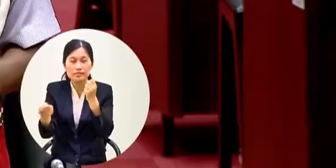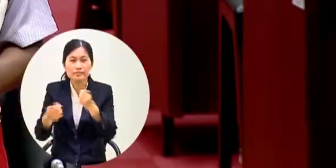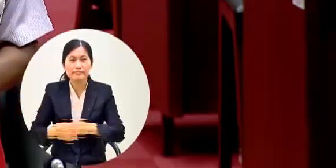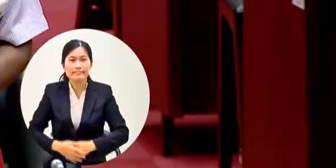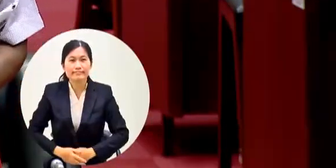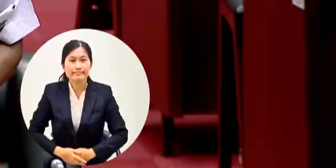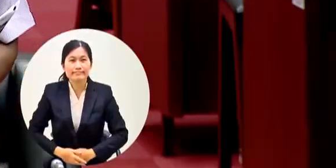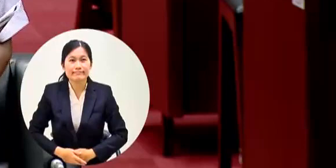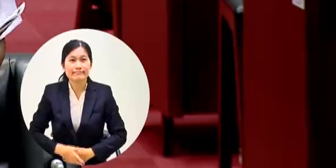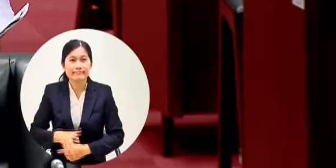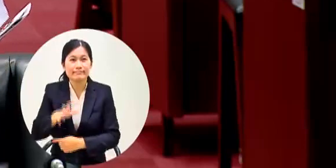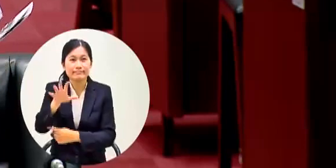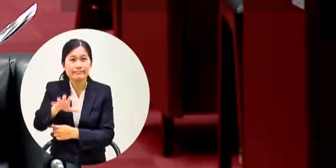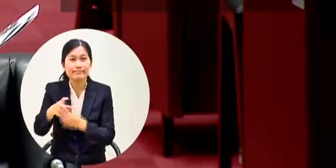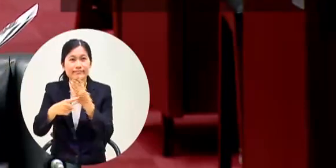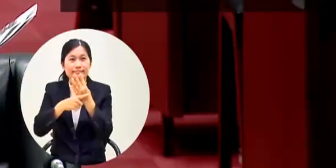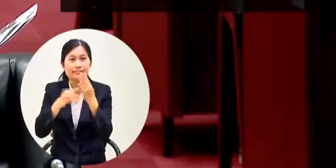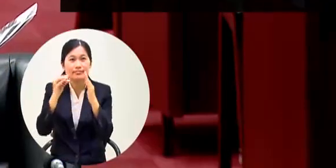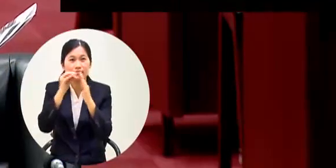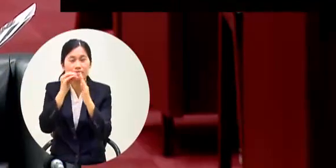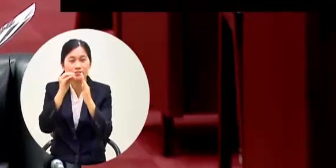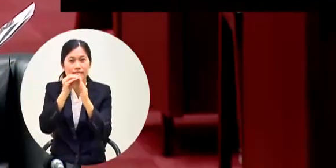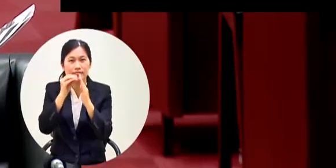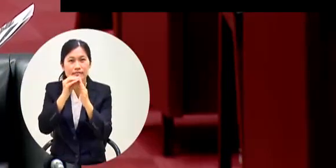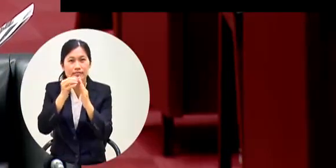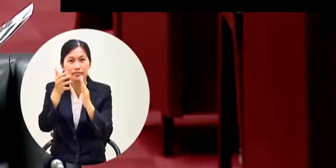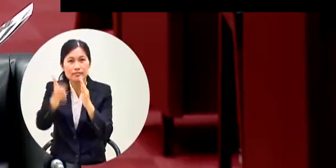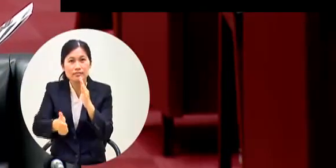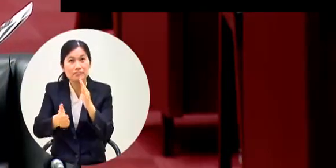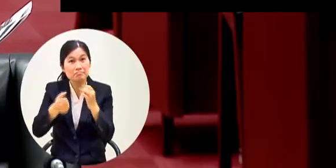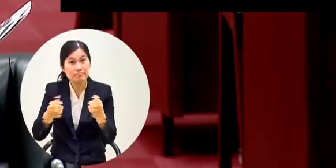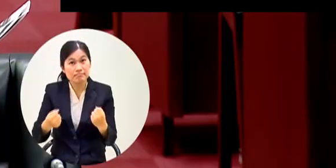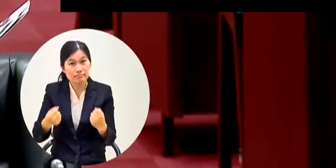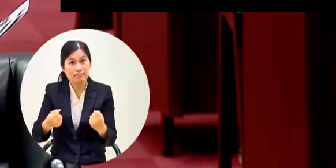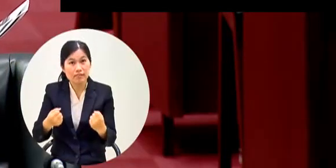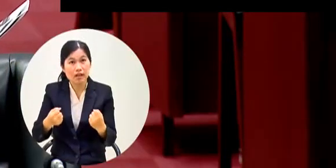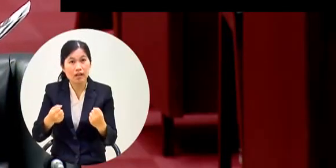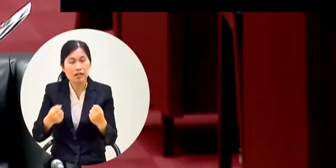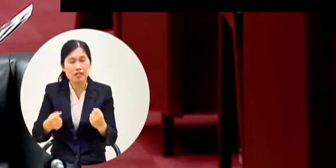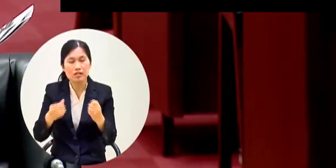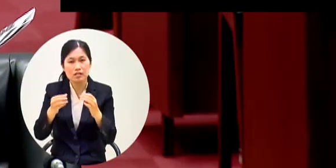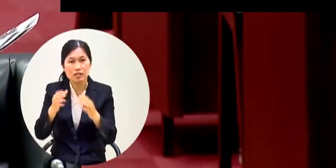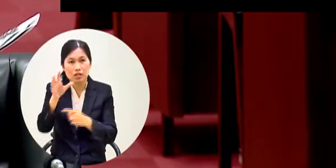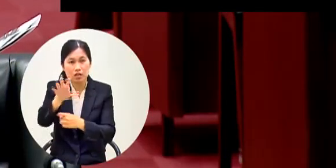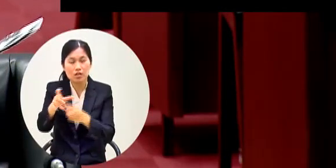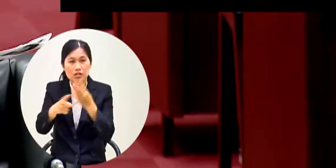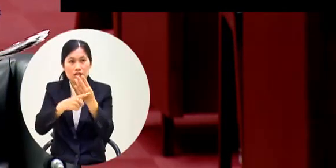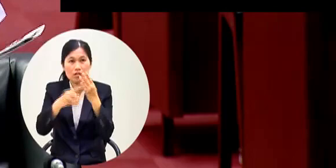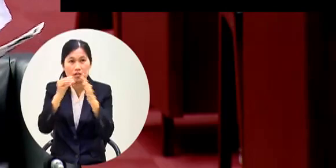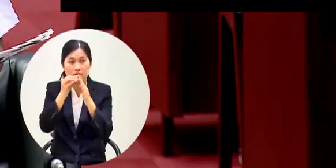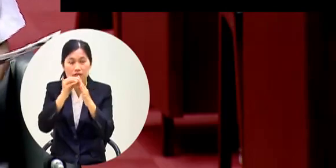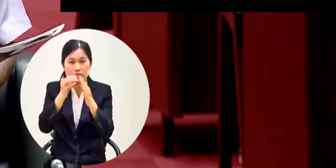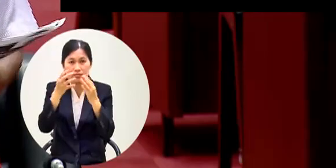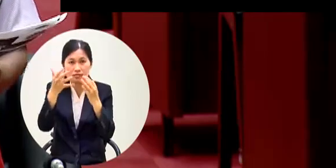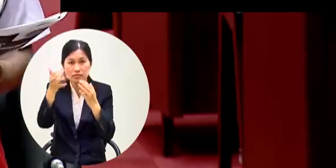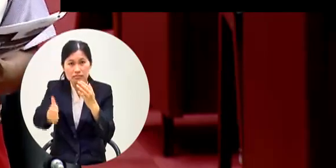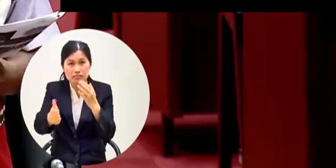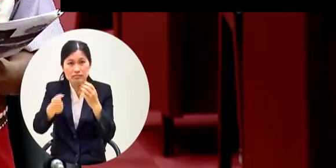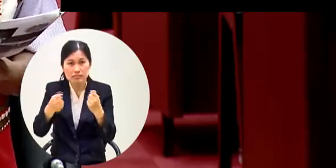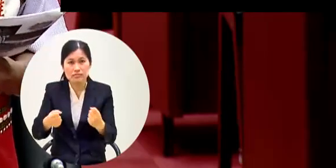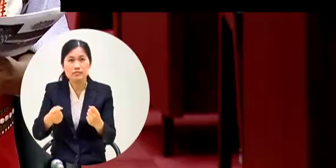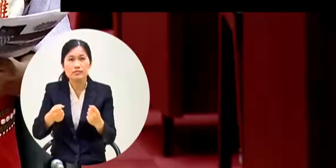好吧？谢谢。 好，谢谢市长，永远支持你。好，接着我想请问我们的农业